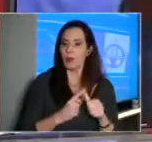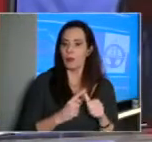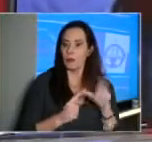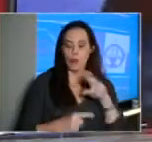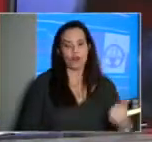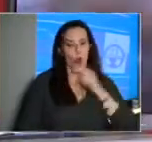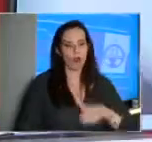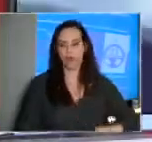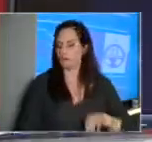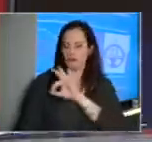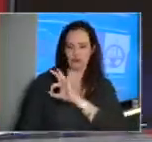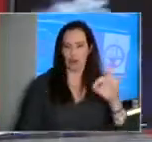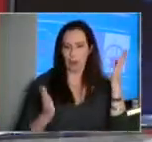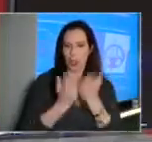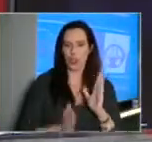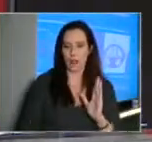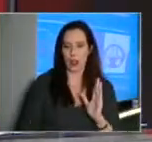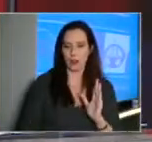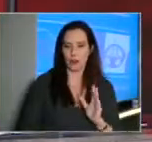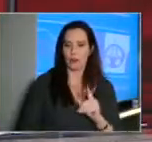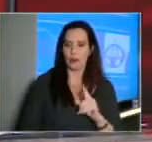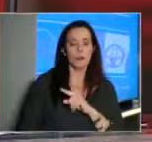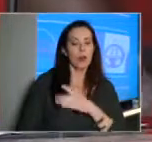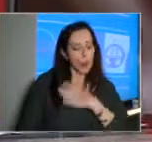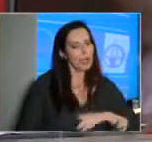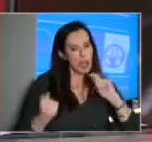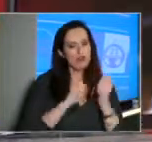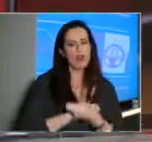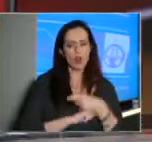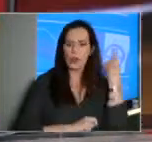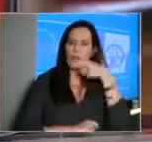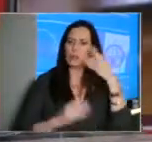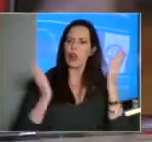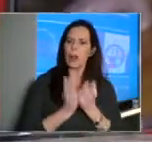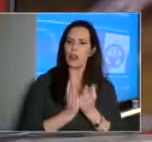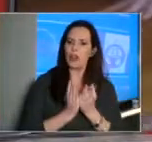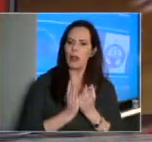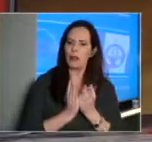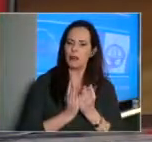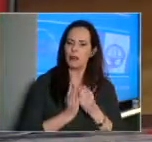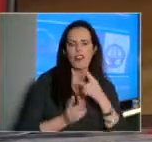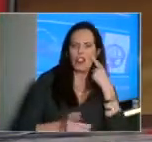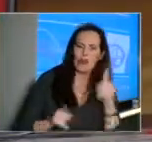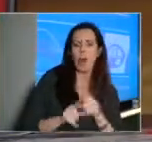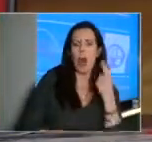נפלא. שרצה לשנות, רוביק רצה לשנות את התדמית של העיר הבכיינית,